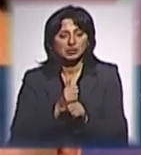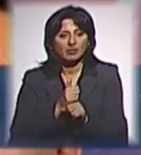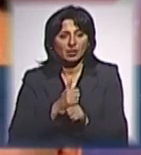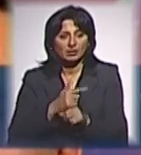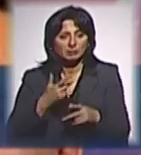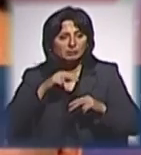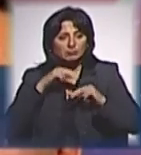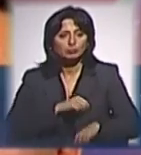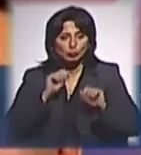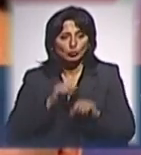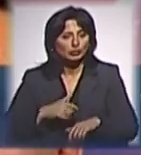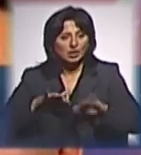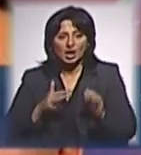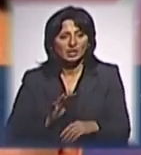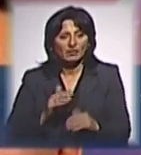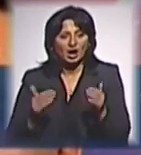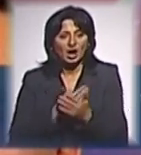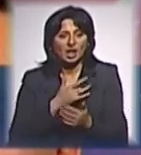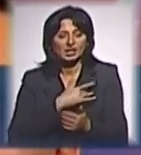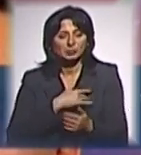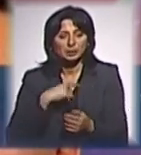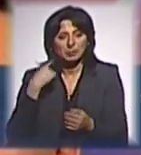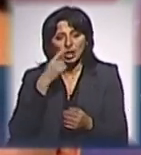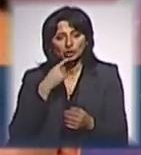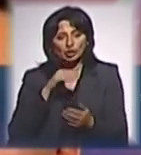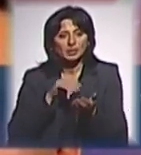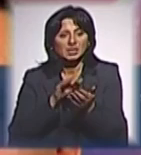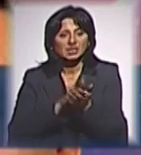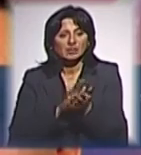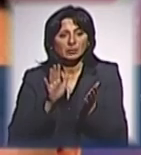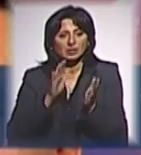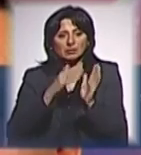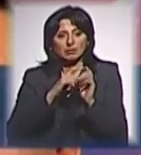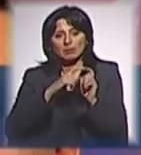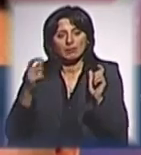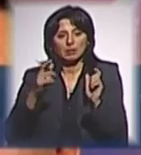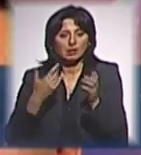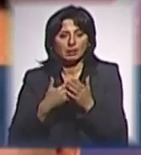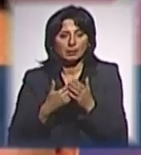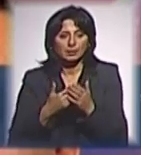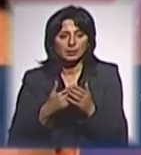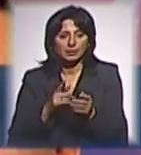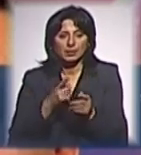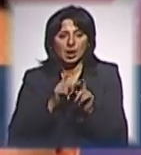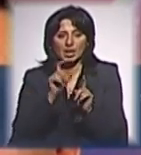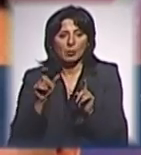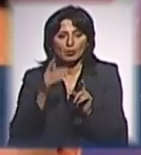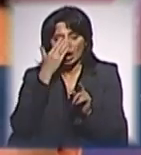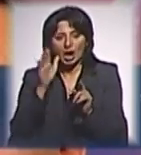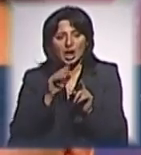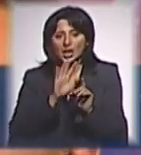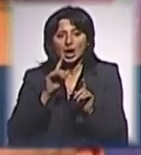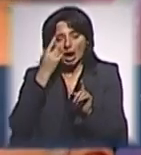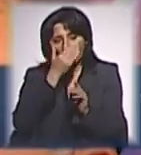მანო ისინი ნახავენ ახალი ტიპის მაჟორიტარს, რომელიც არ ჩაეწერება ცისფერსის კლიანტთა კასტაში, ან არ გამოეყოფა ხალხს და არამედ